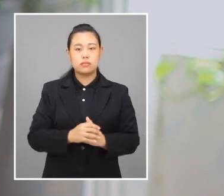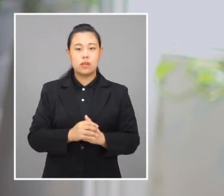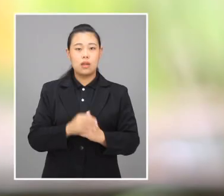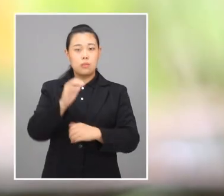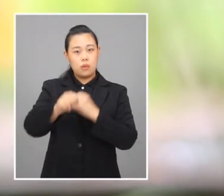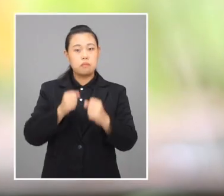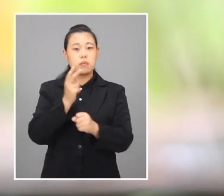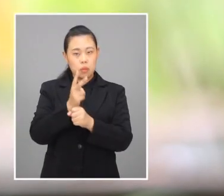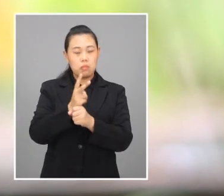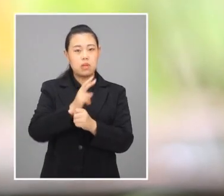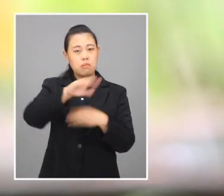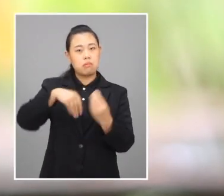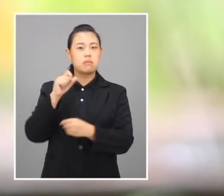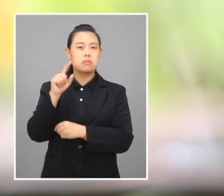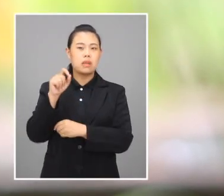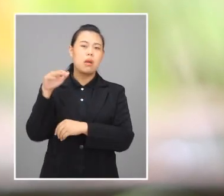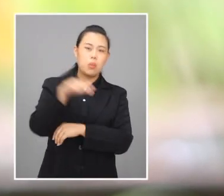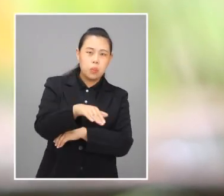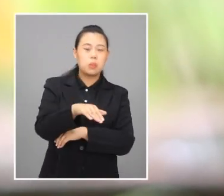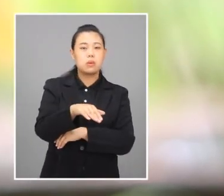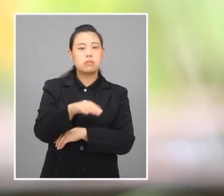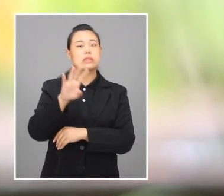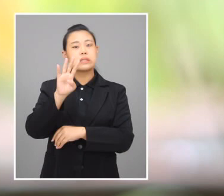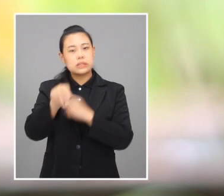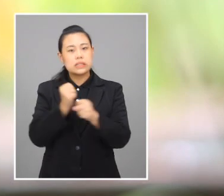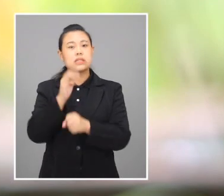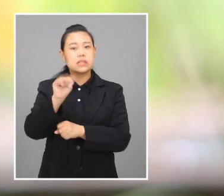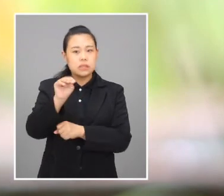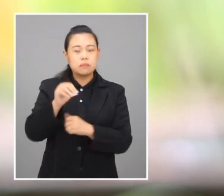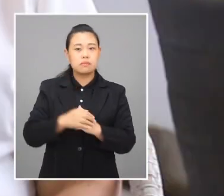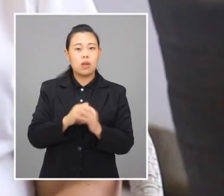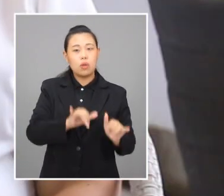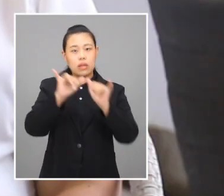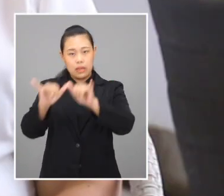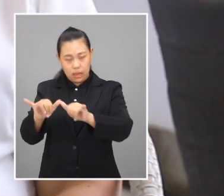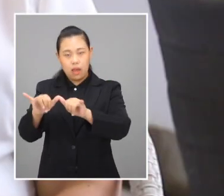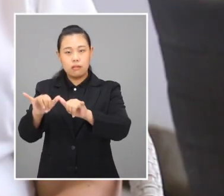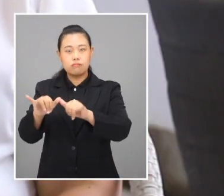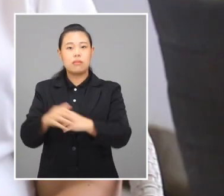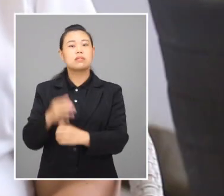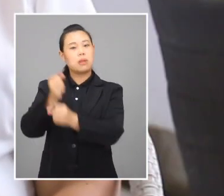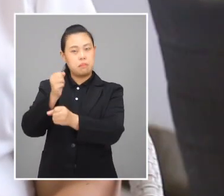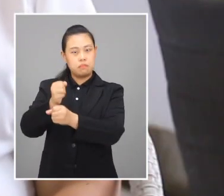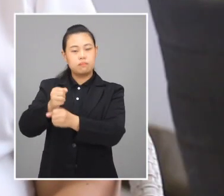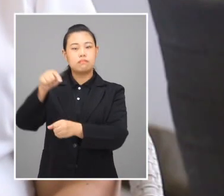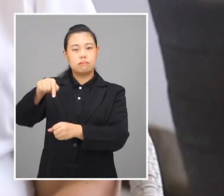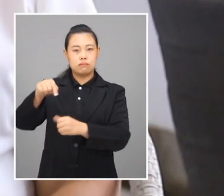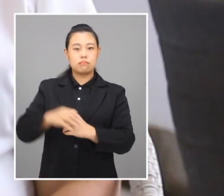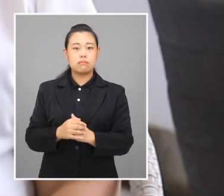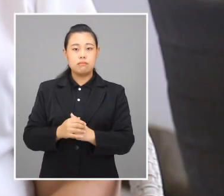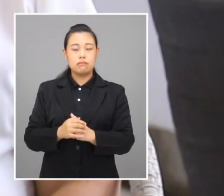ำกุ้งเขาก็ใช้คำว่าโรเททได้ไปอยู่ห้องอาหารก็ไปอยู่ริเวอร์ไซด์เทอร์เรทก็อยู่ริเวอร์ไซด์เทอร์เรทด้วยมาจน